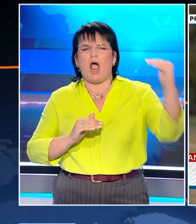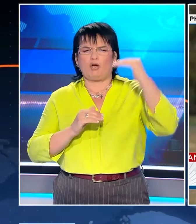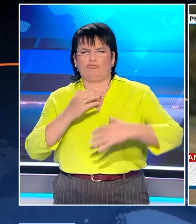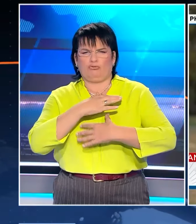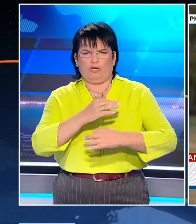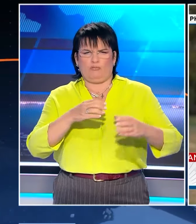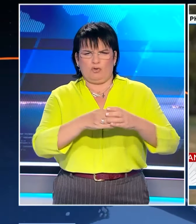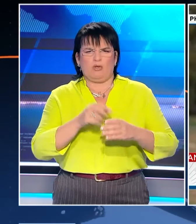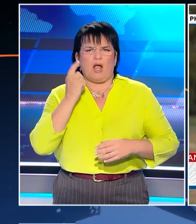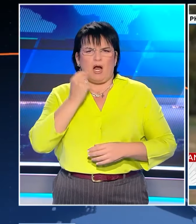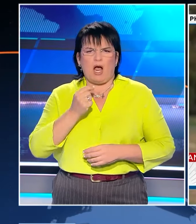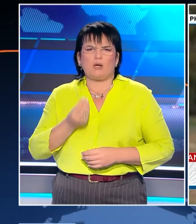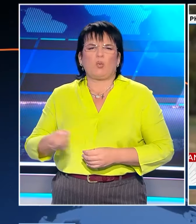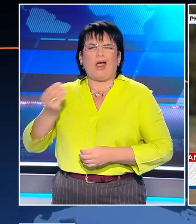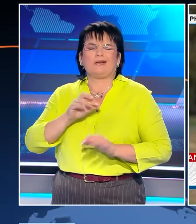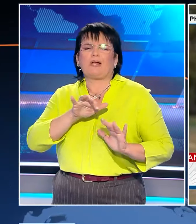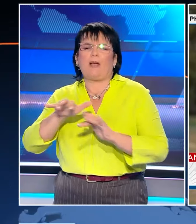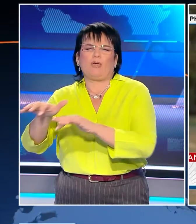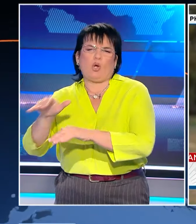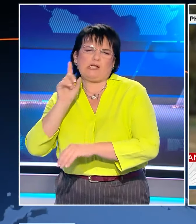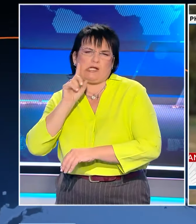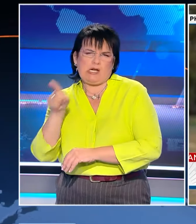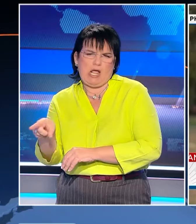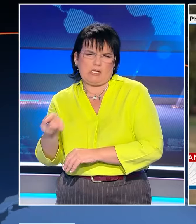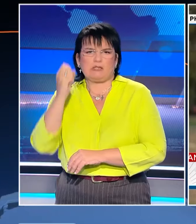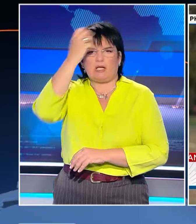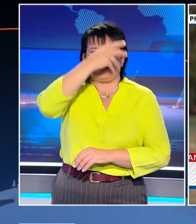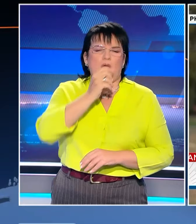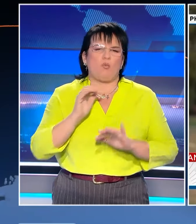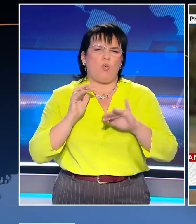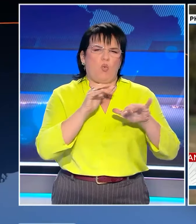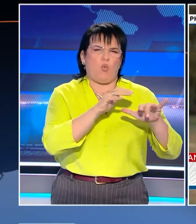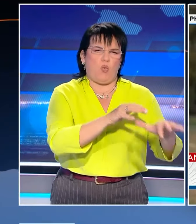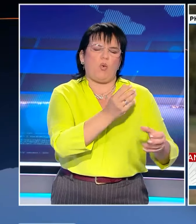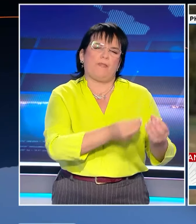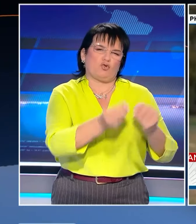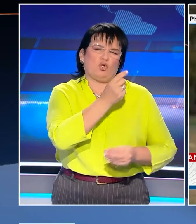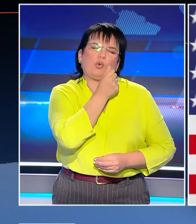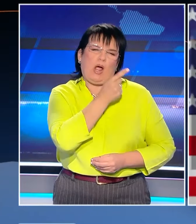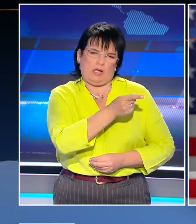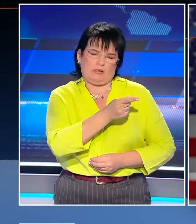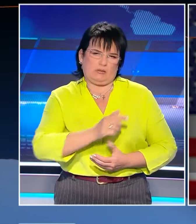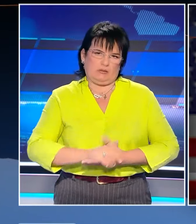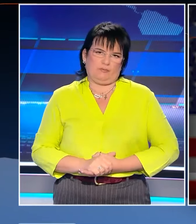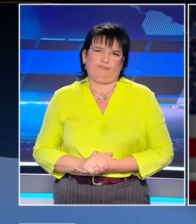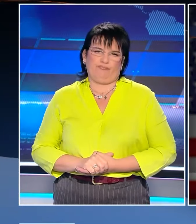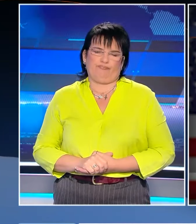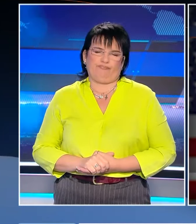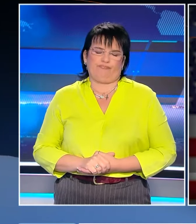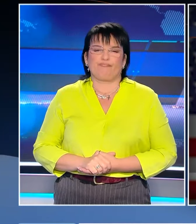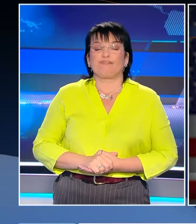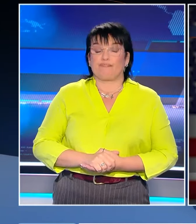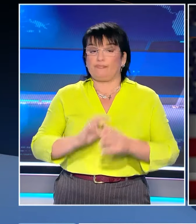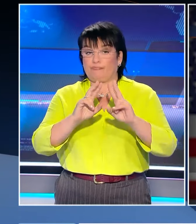Harris performs better with women, they believe that Trump's popularity with men will be more impactful. Αν και στις